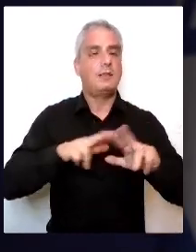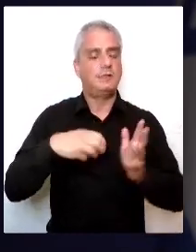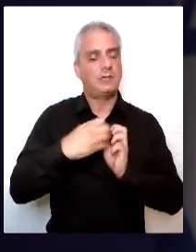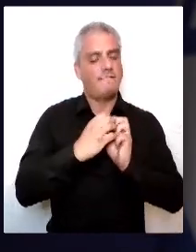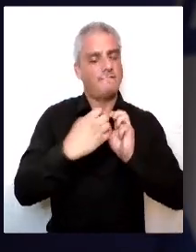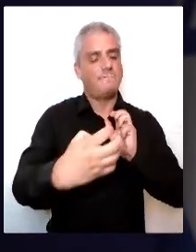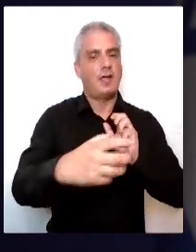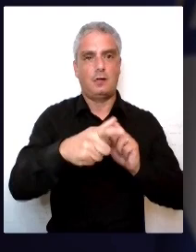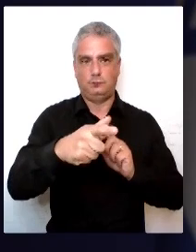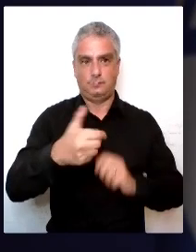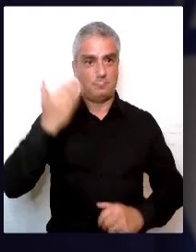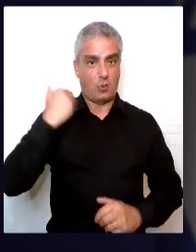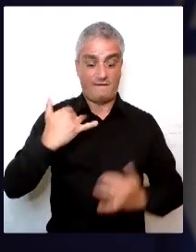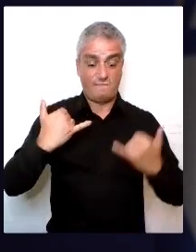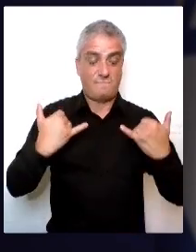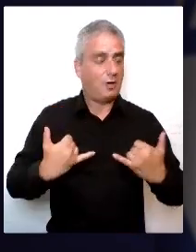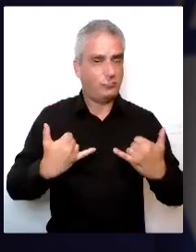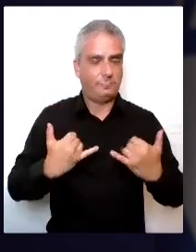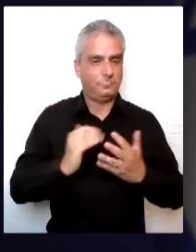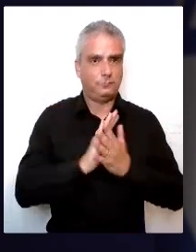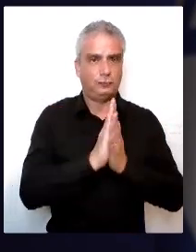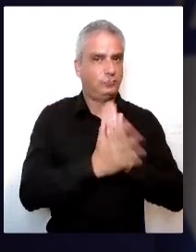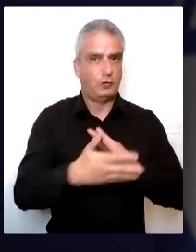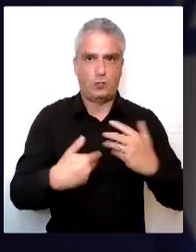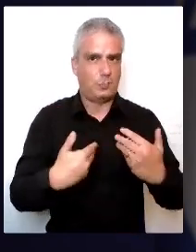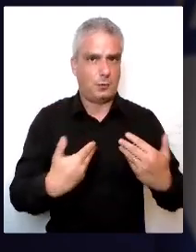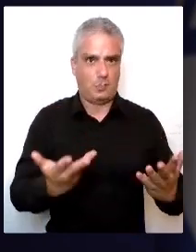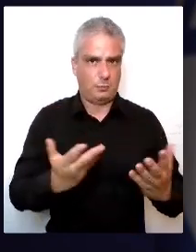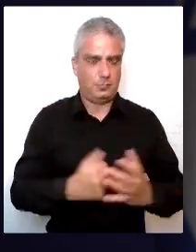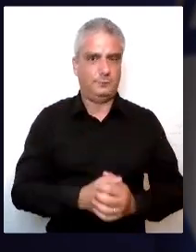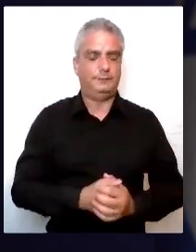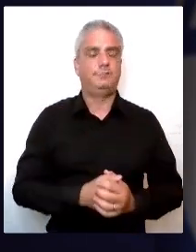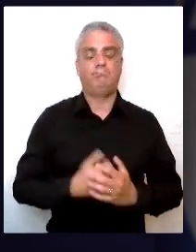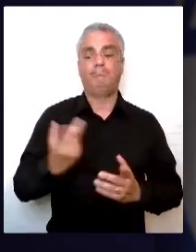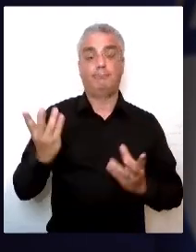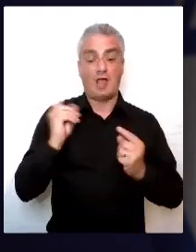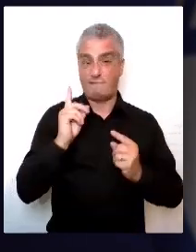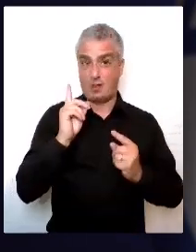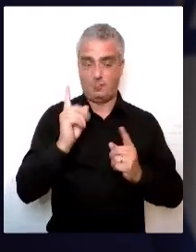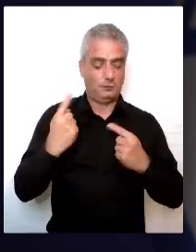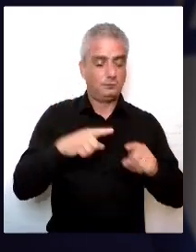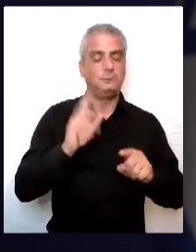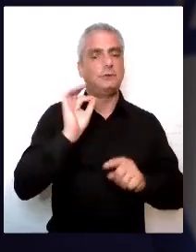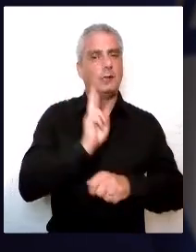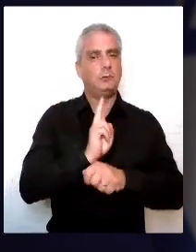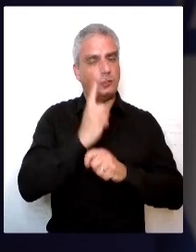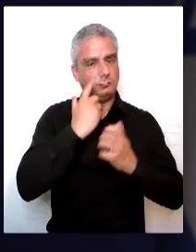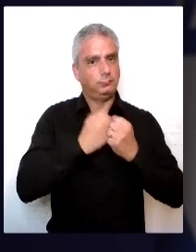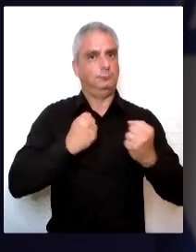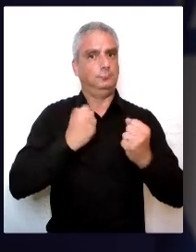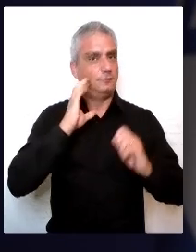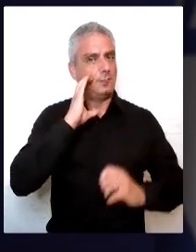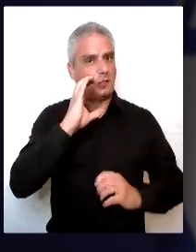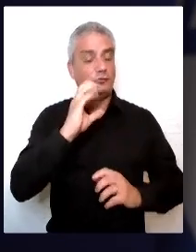בעורף ובשלב זה אין שינוי בהנחיות פיקוד העורף לצד זאת יש להישאר דרוכים וקשובים